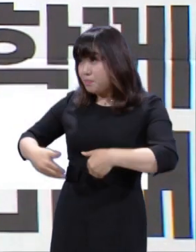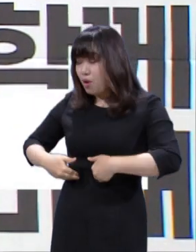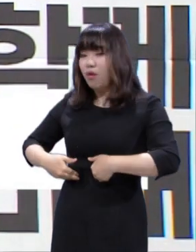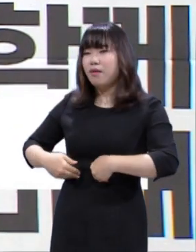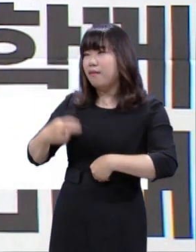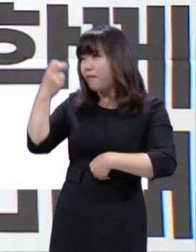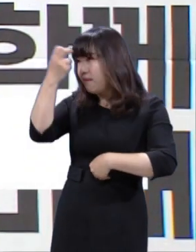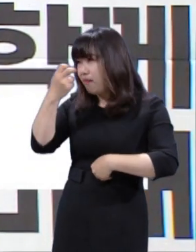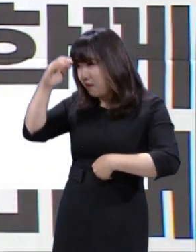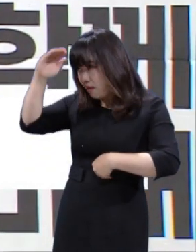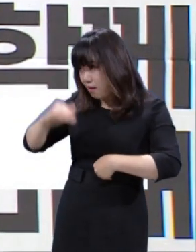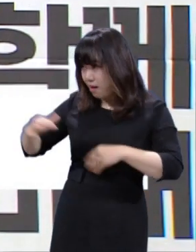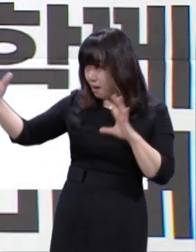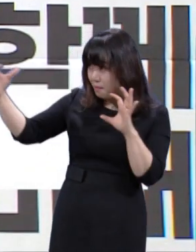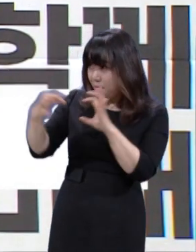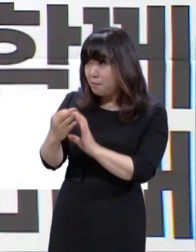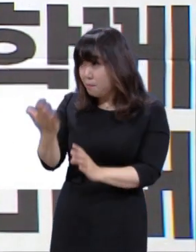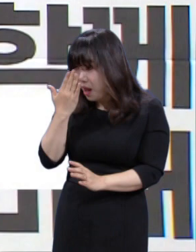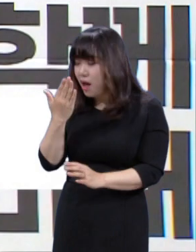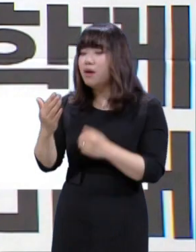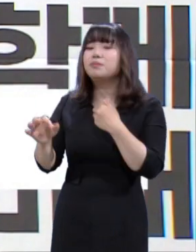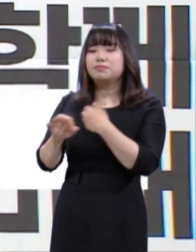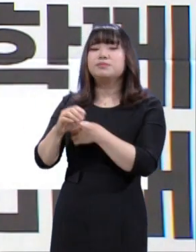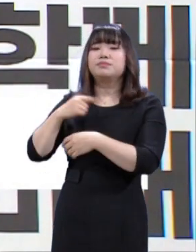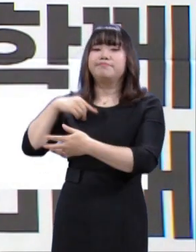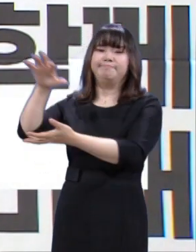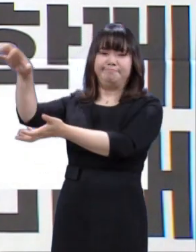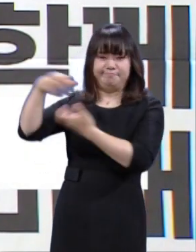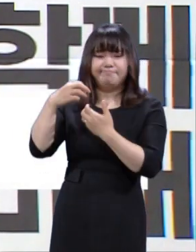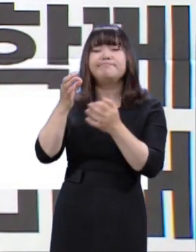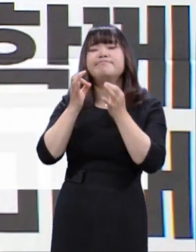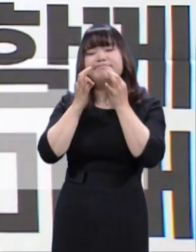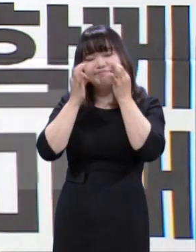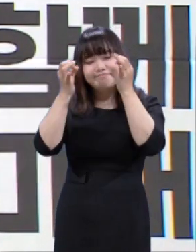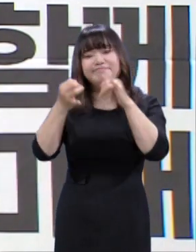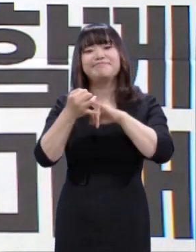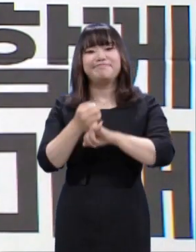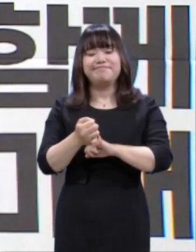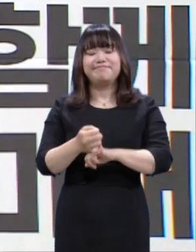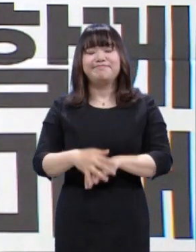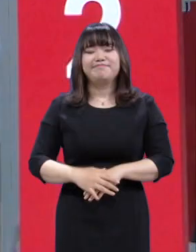들여다보고 연관성 있는 예산은 우리 구에 가져오도록 하겠습니다.